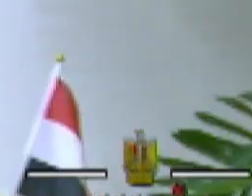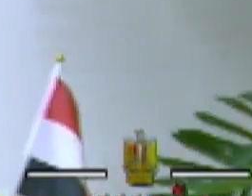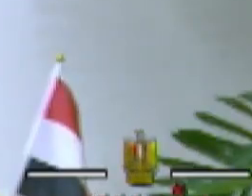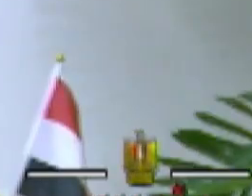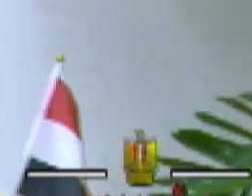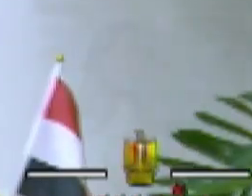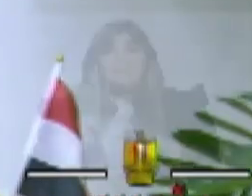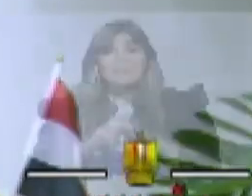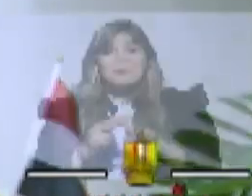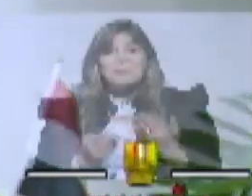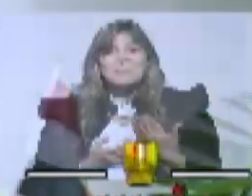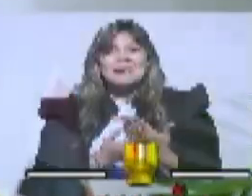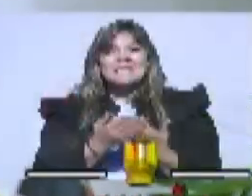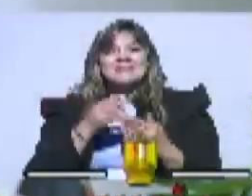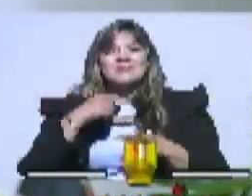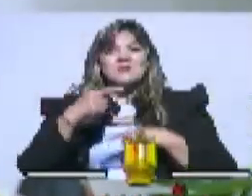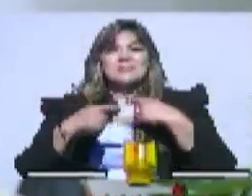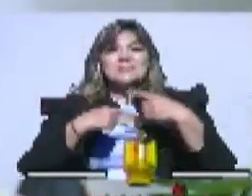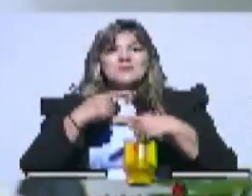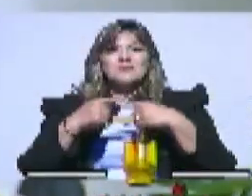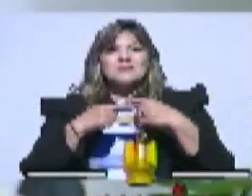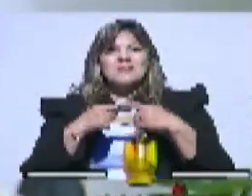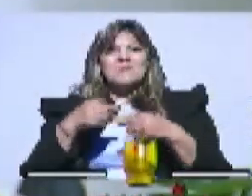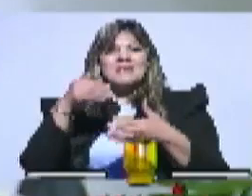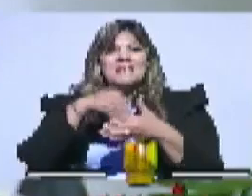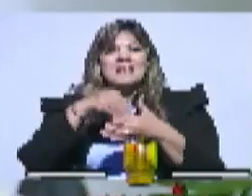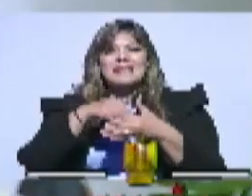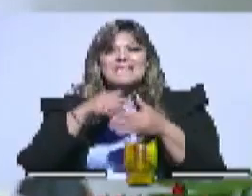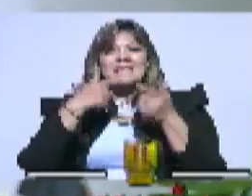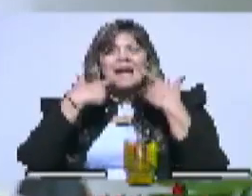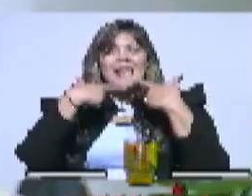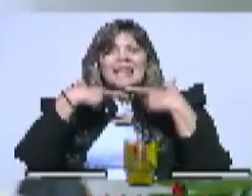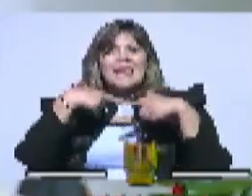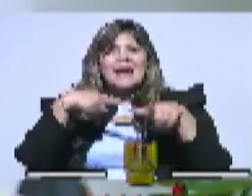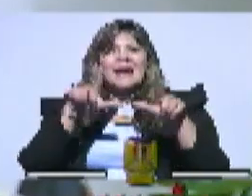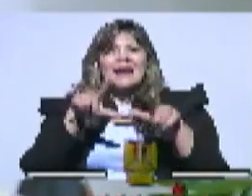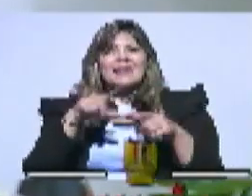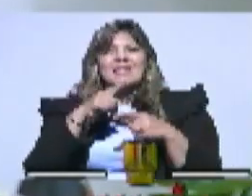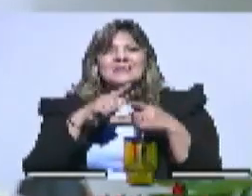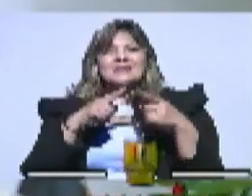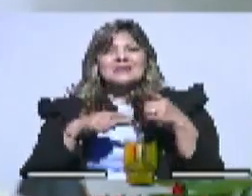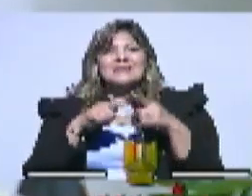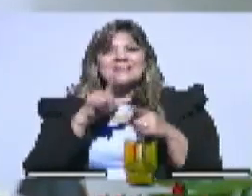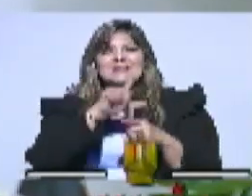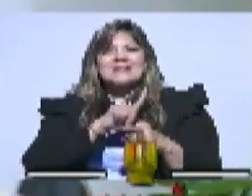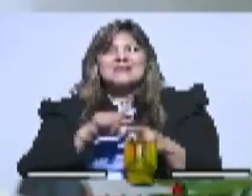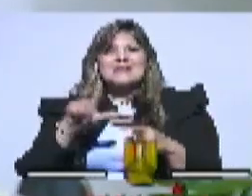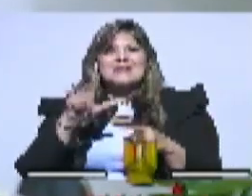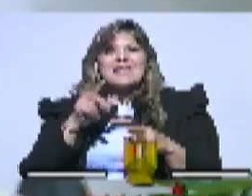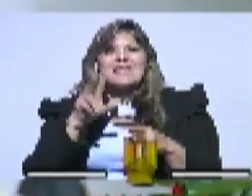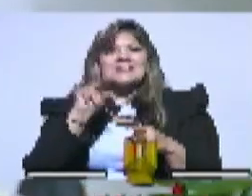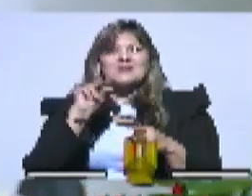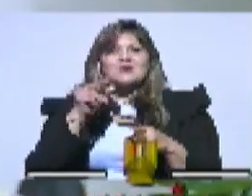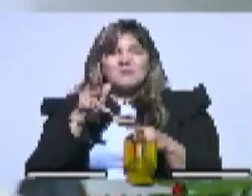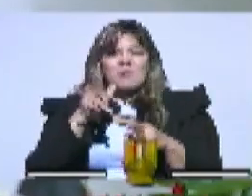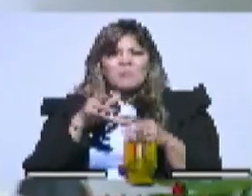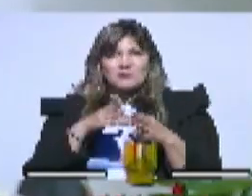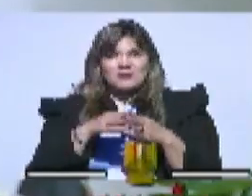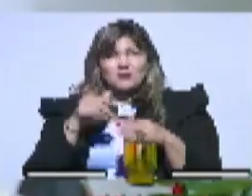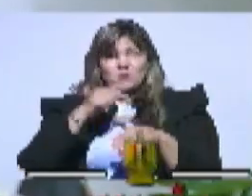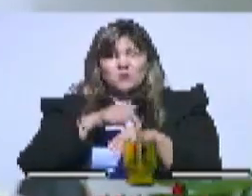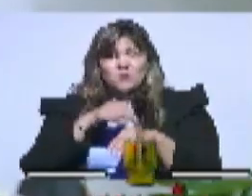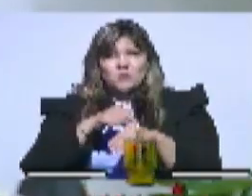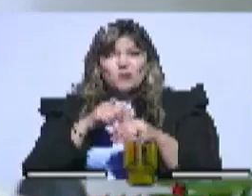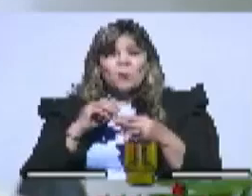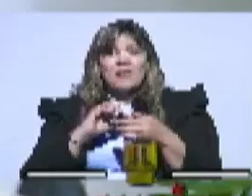أهلا بحضراتكم من جديد، ولسه مستمرين في تغطيتنا لإعلان نتيجة الانتخابات الرئاسية 2024. ودلوقتي